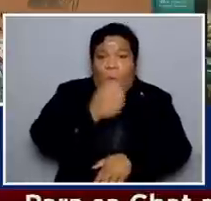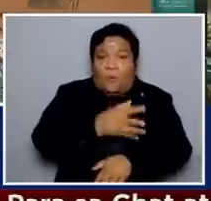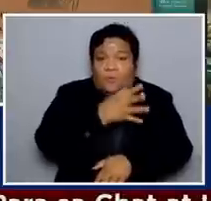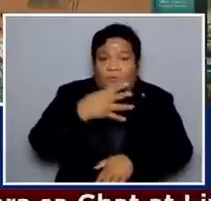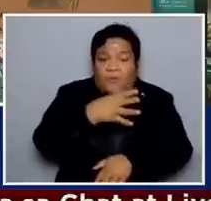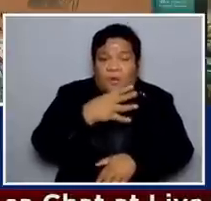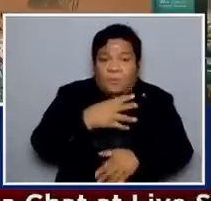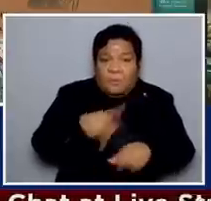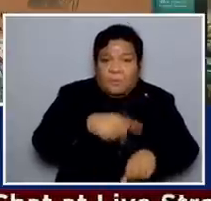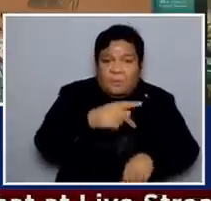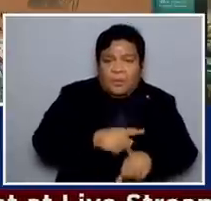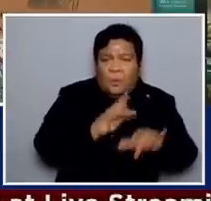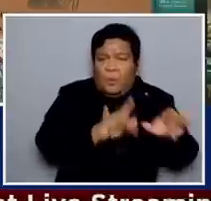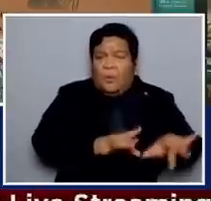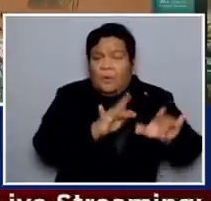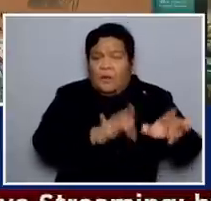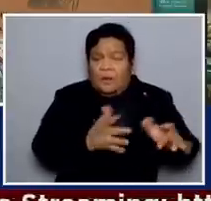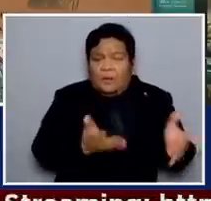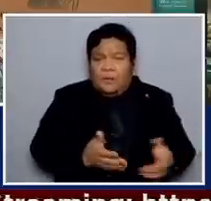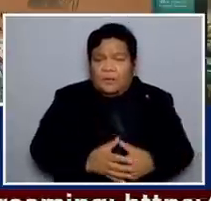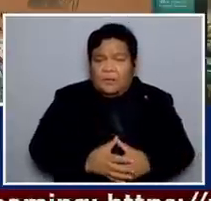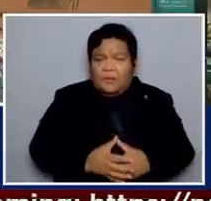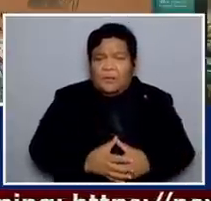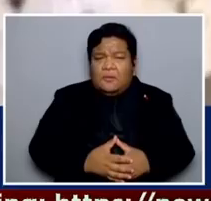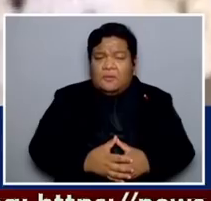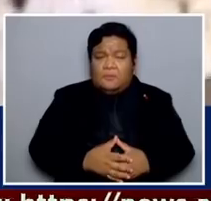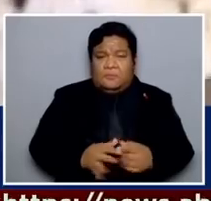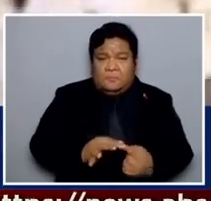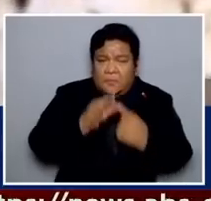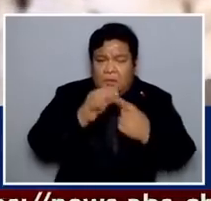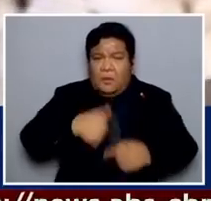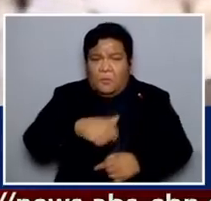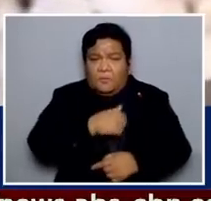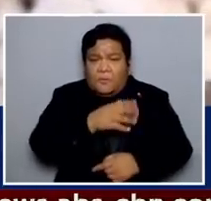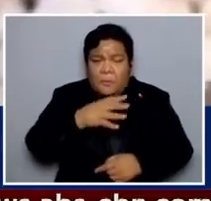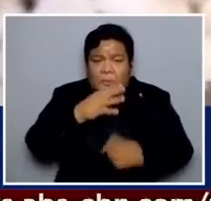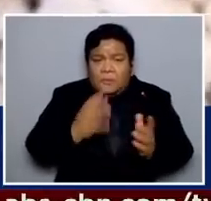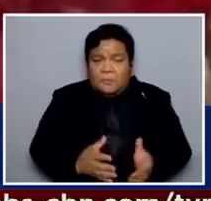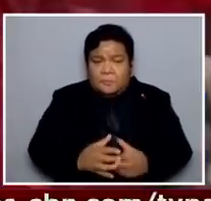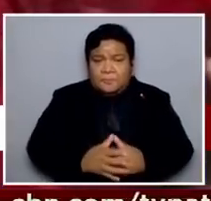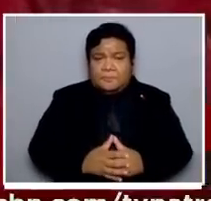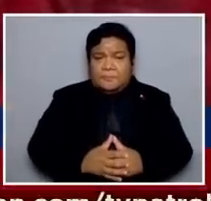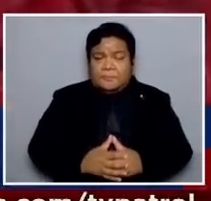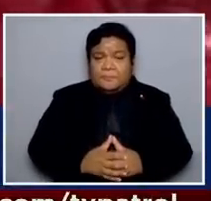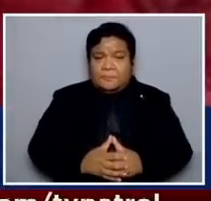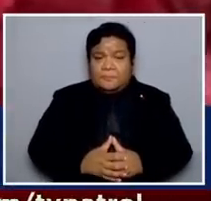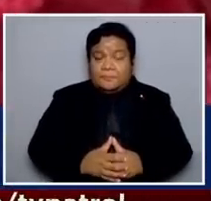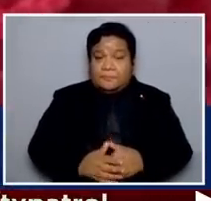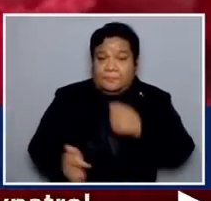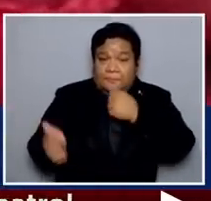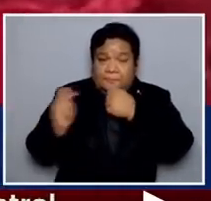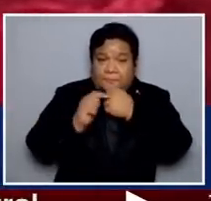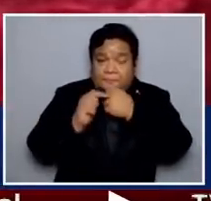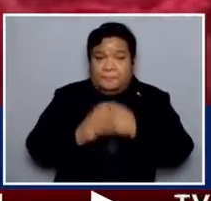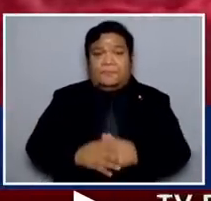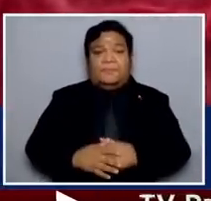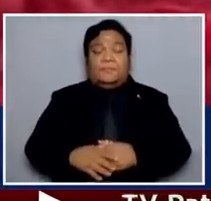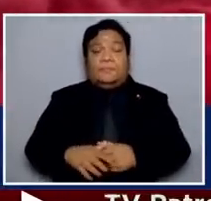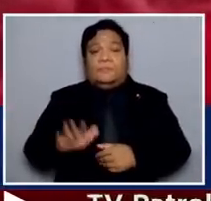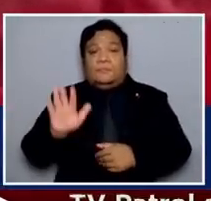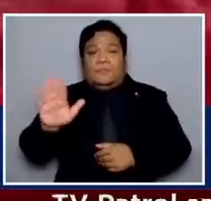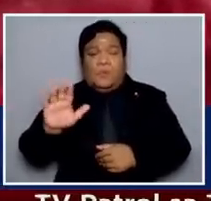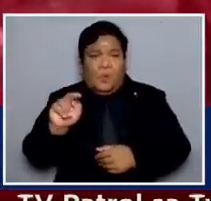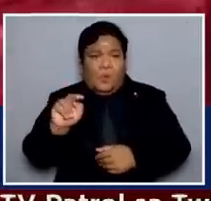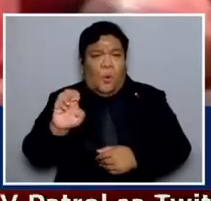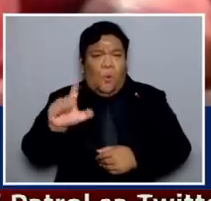ang mga tao. Lalo na yung magsasaka namin. Pero nauna nang ipinaliwanag ni Assistant Secretary Noel Reyes ng Department